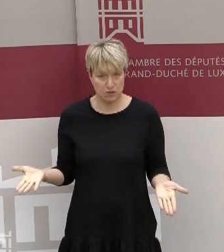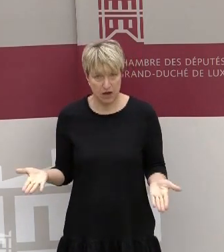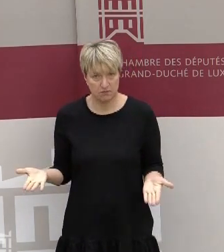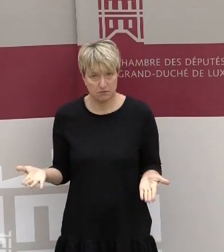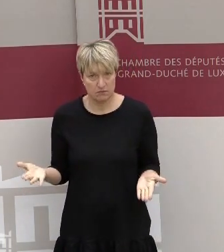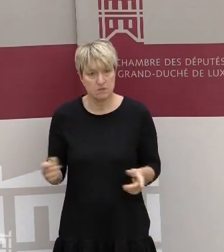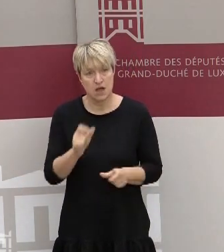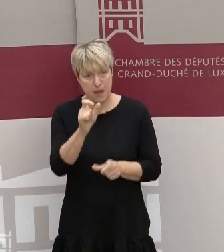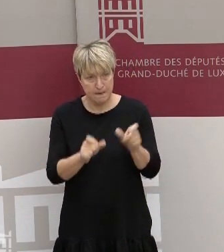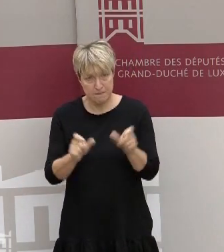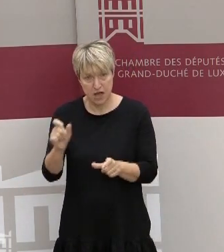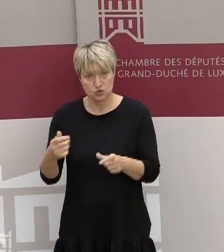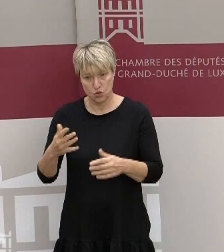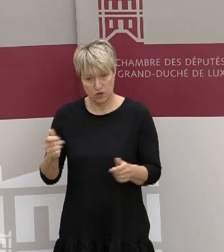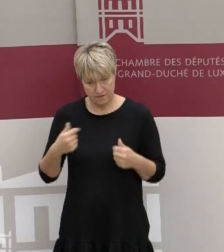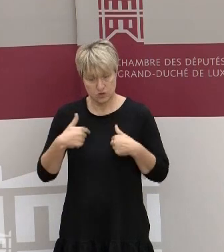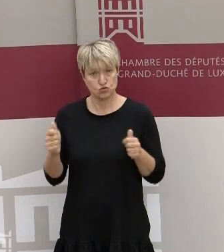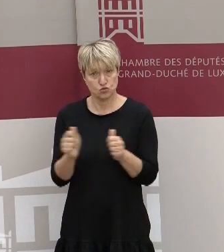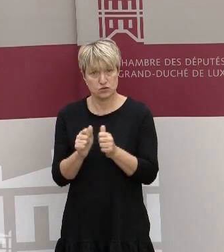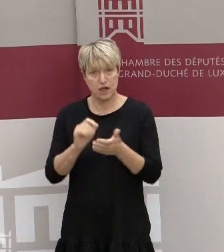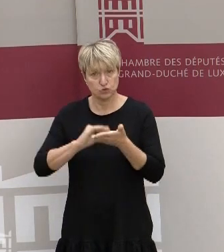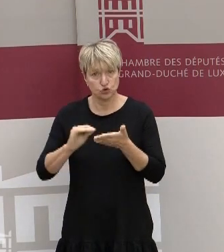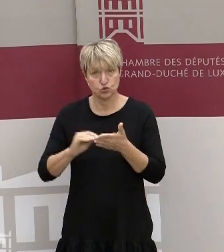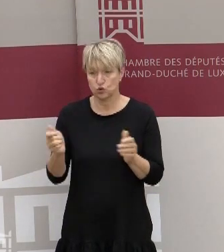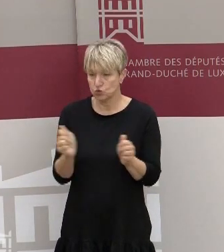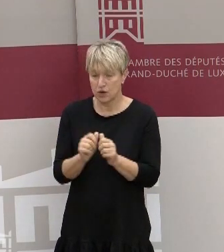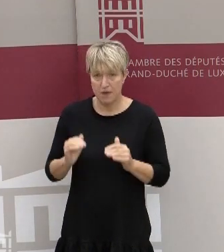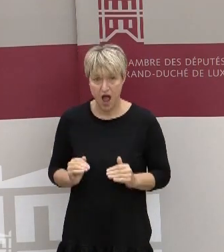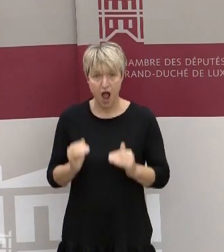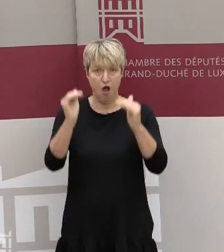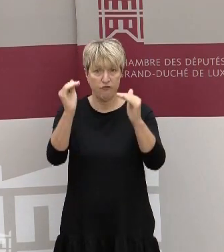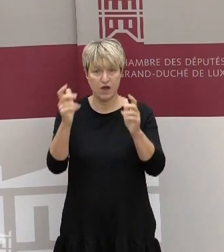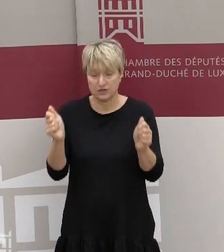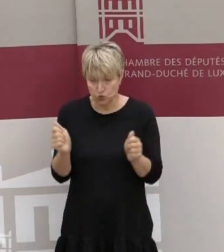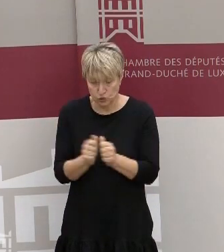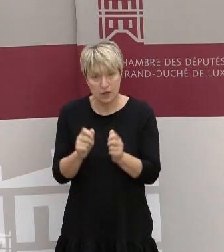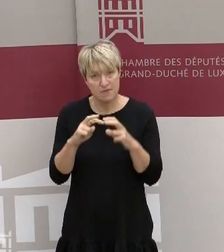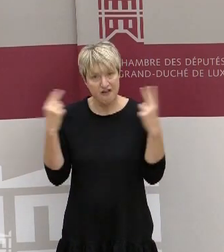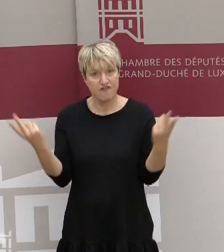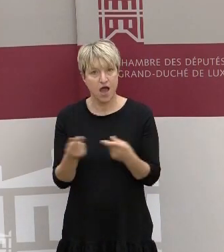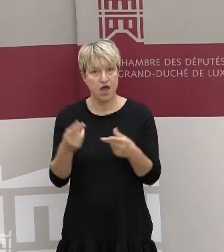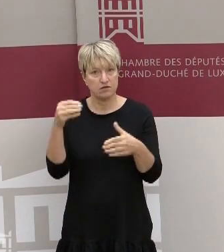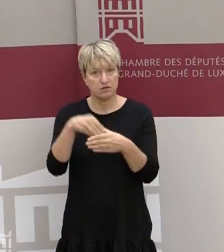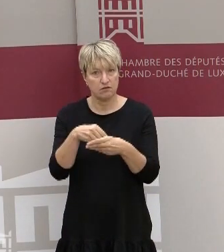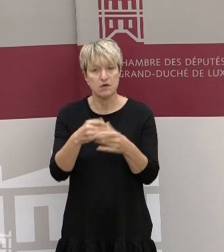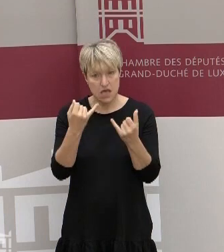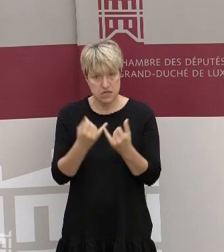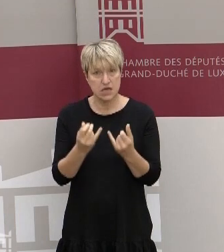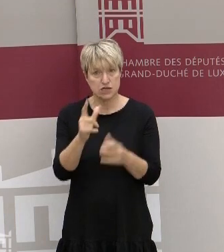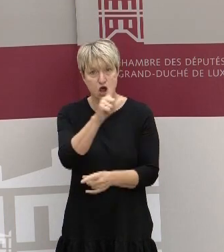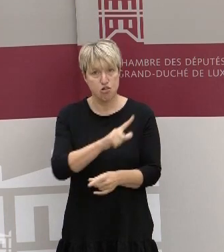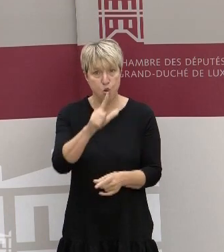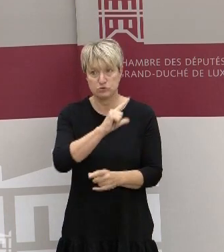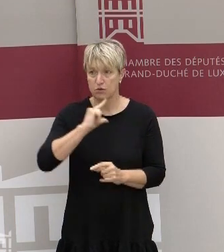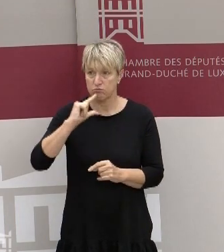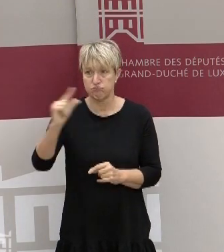sind, mit uns an die Schule gegangen sind, als sich an den Vereinen an ihrer Wirtschaft abgerutscht tun, verlosen hier das Land. Sie müssen nicht